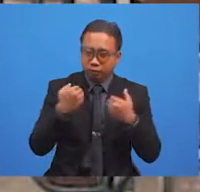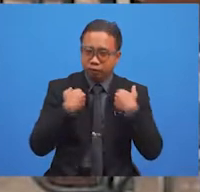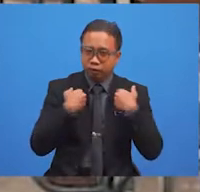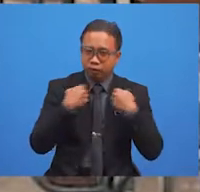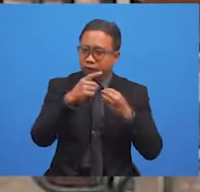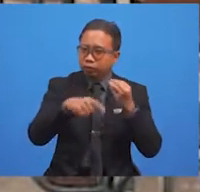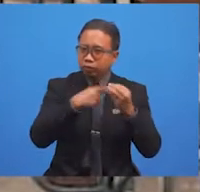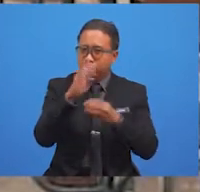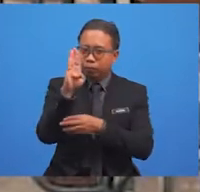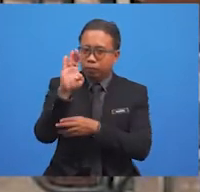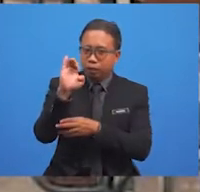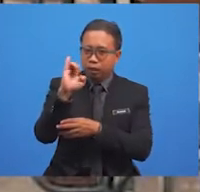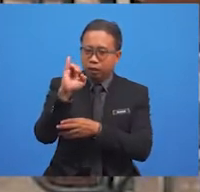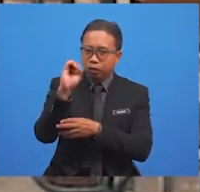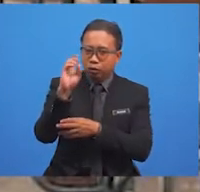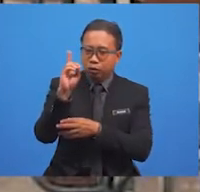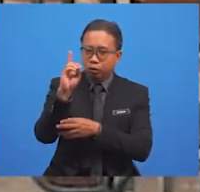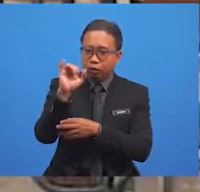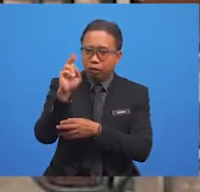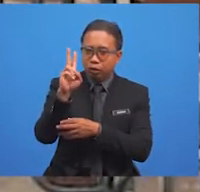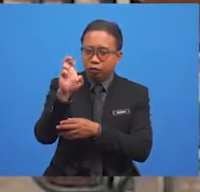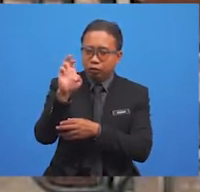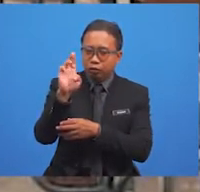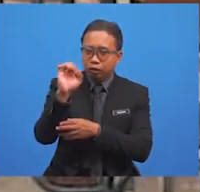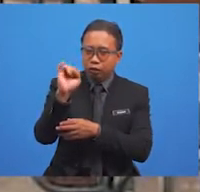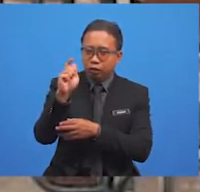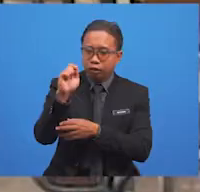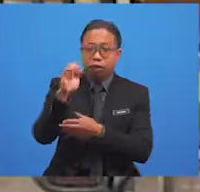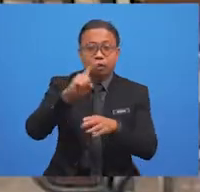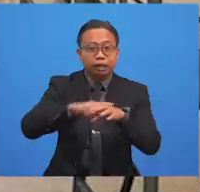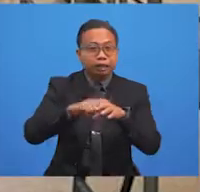merupakan biodiversiti yang terdapat di Pulau Langkawi.